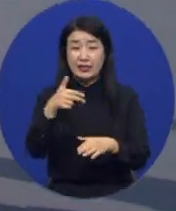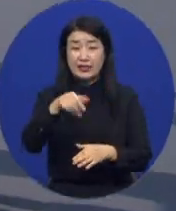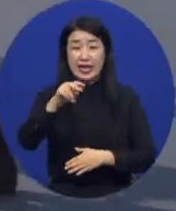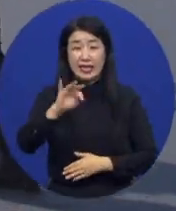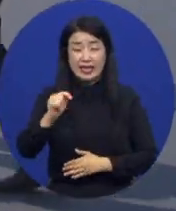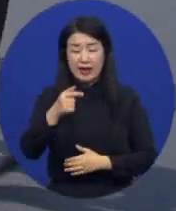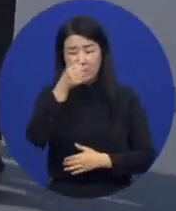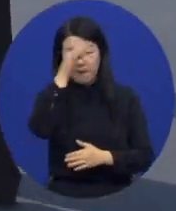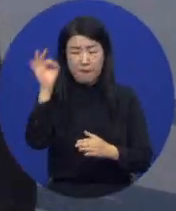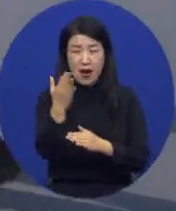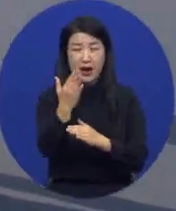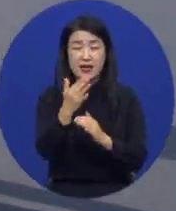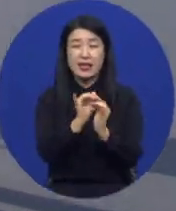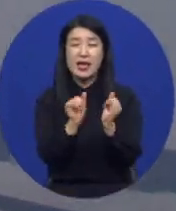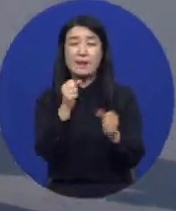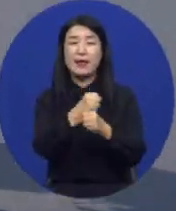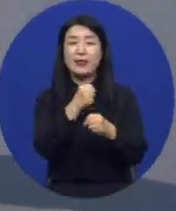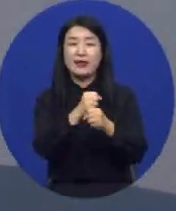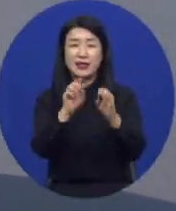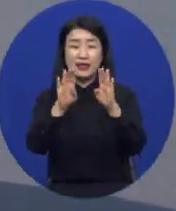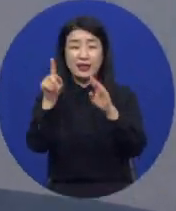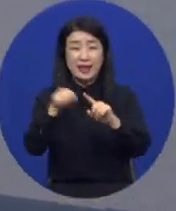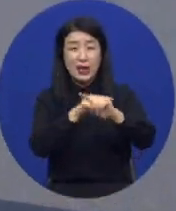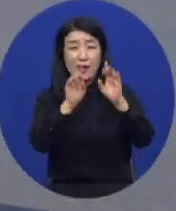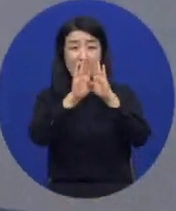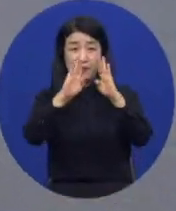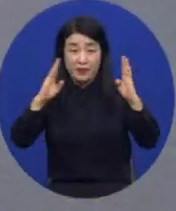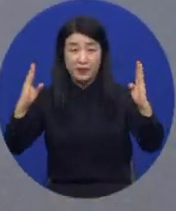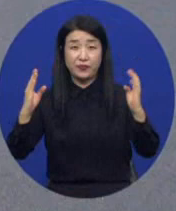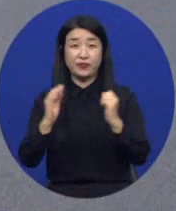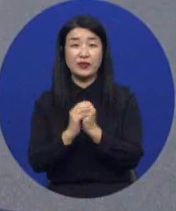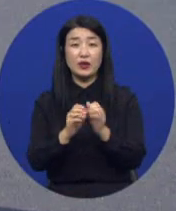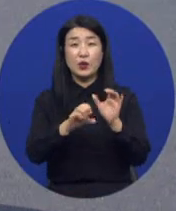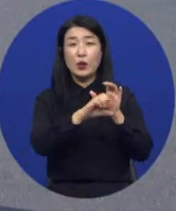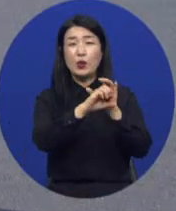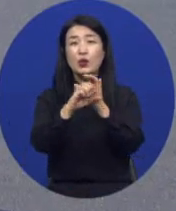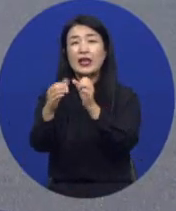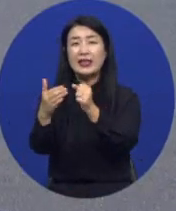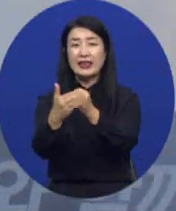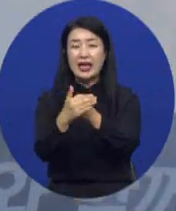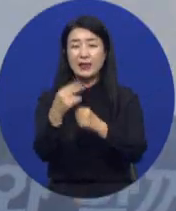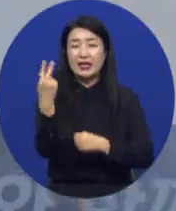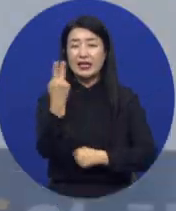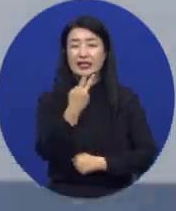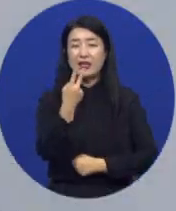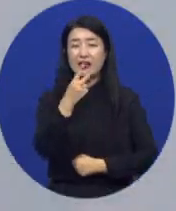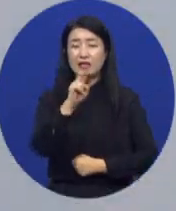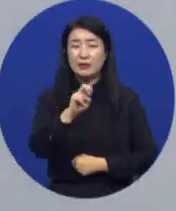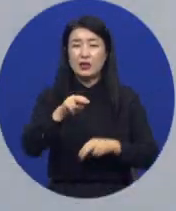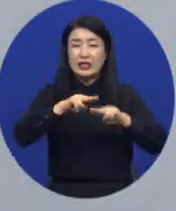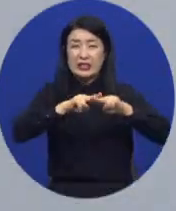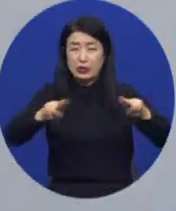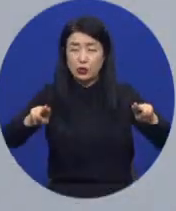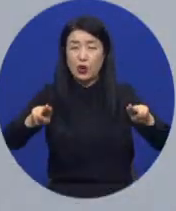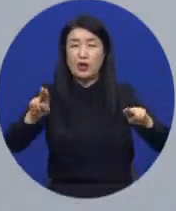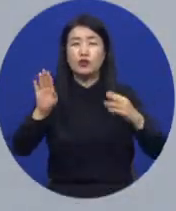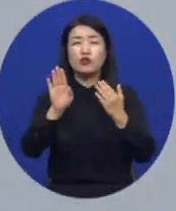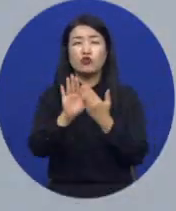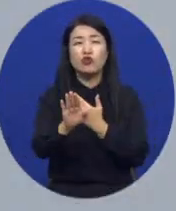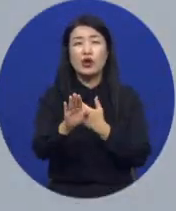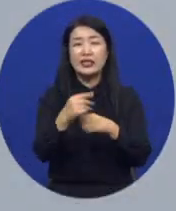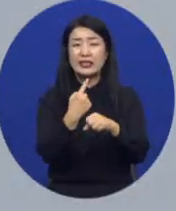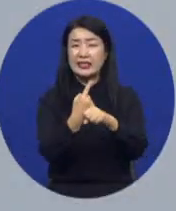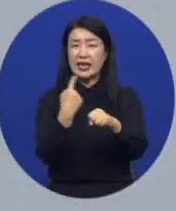성화가 힘차게 타오르며 대회 시작을 알렸습니다. 코로나19로 2020년에 대회가 취소되고 지난해에는